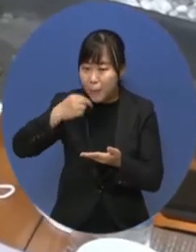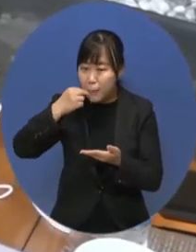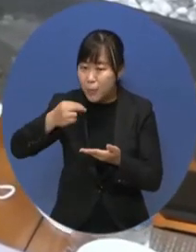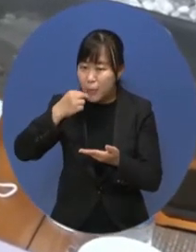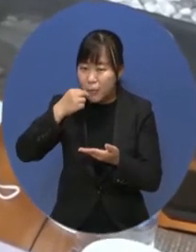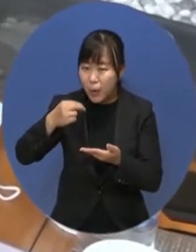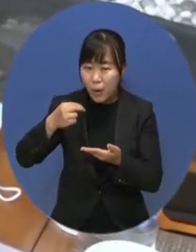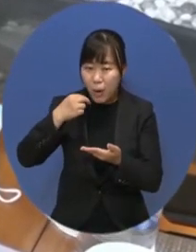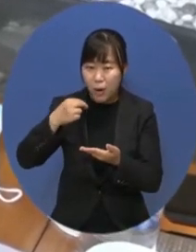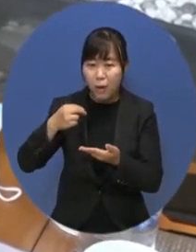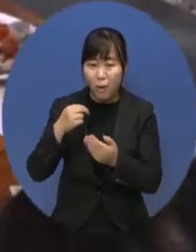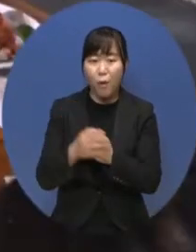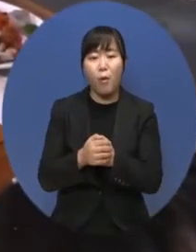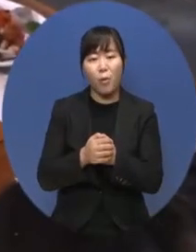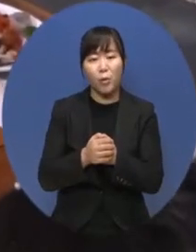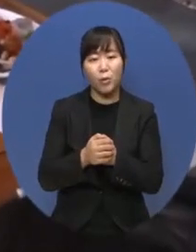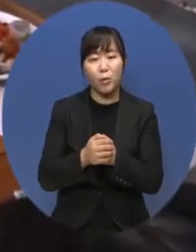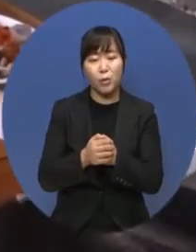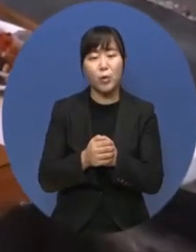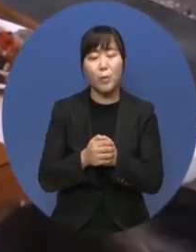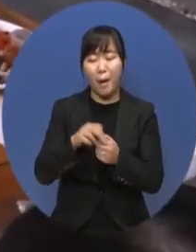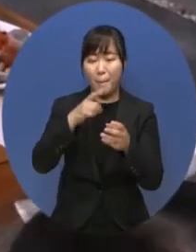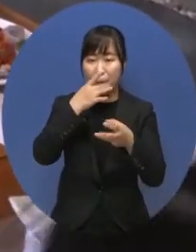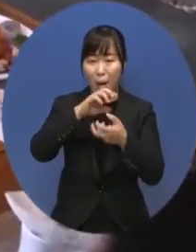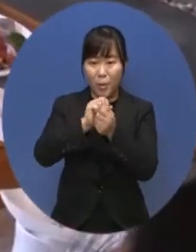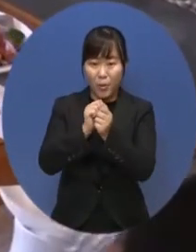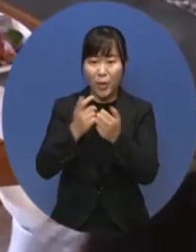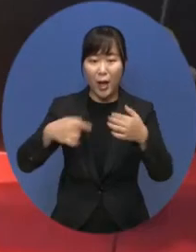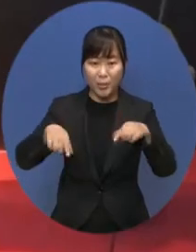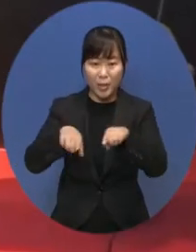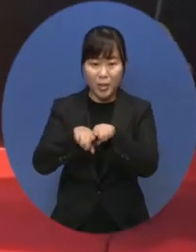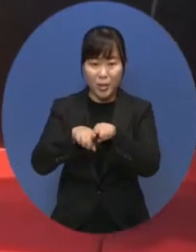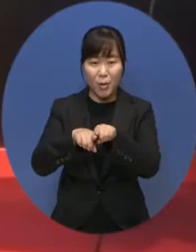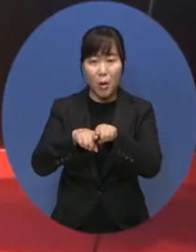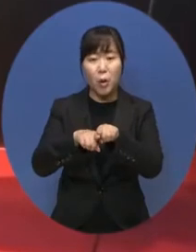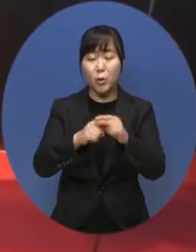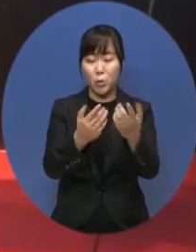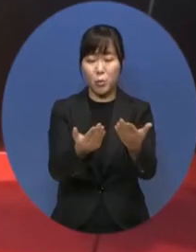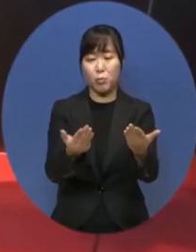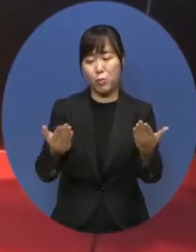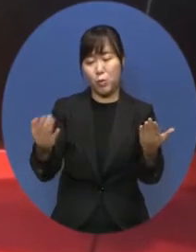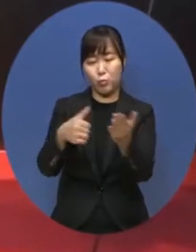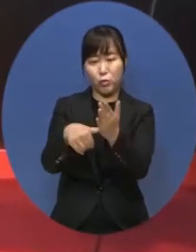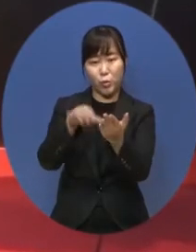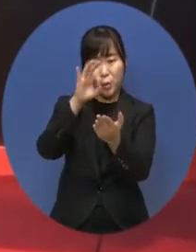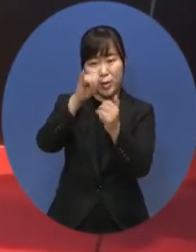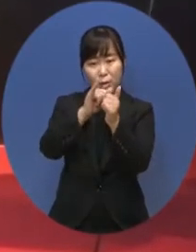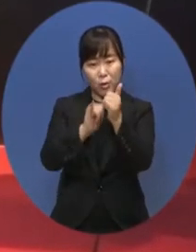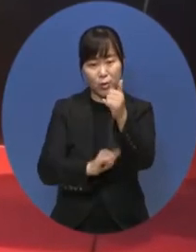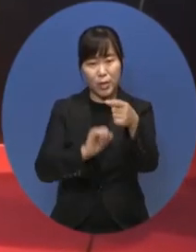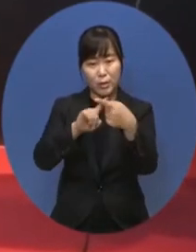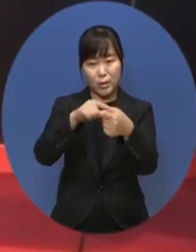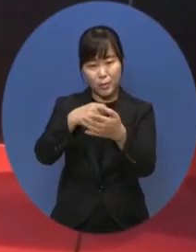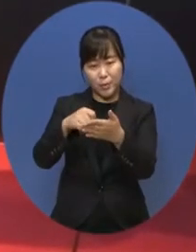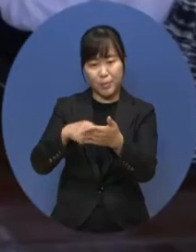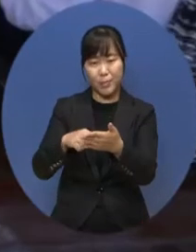보며 고유한 막걸리까지 마시고 박물관에 전시된 유물들을 보면서 역사들을